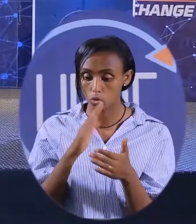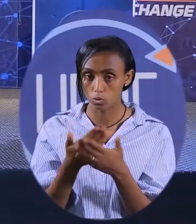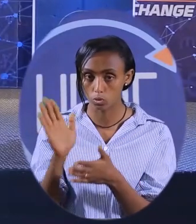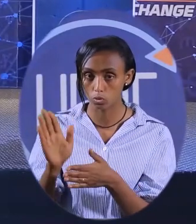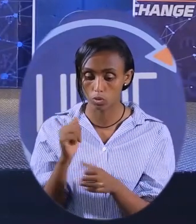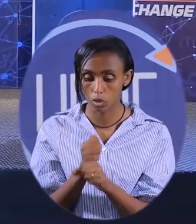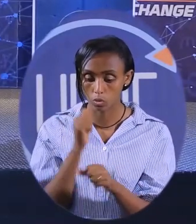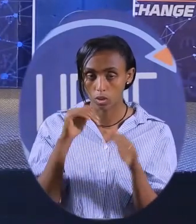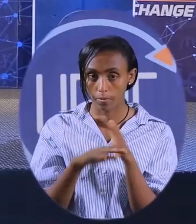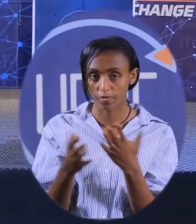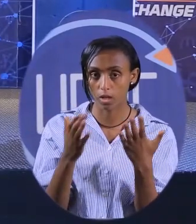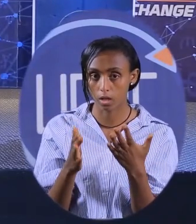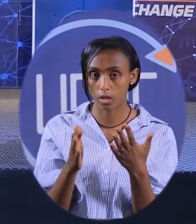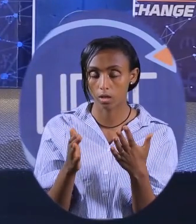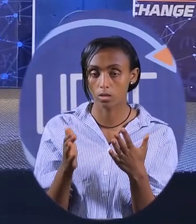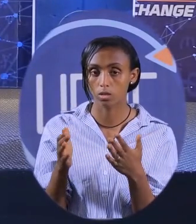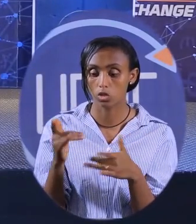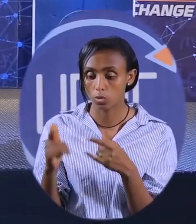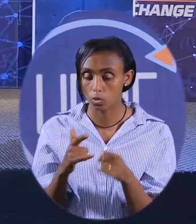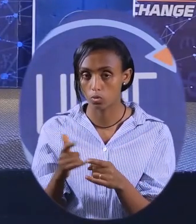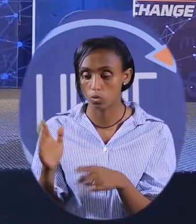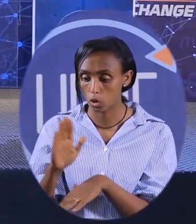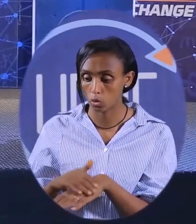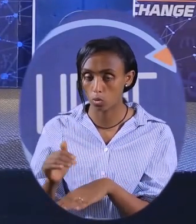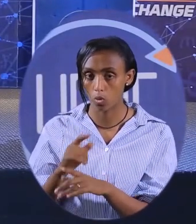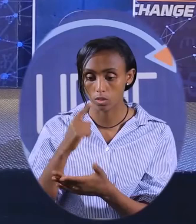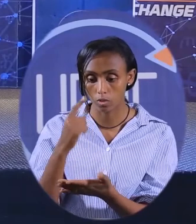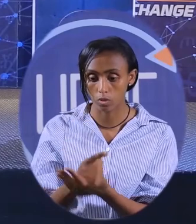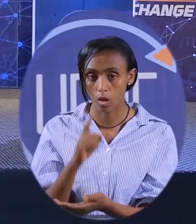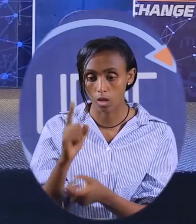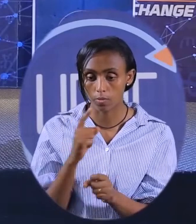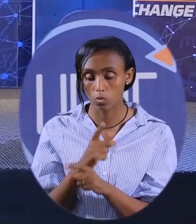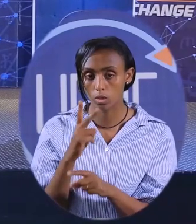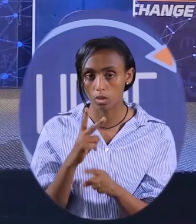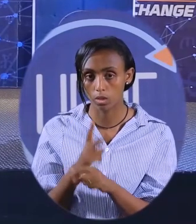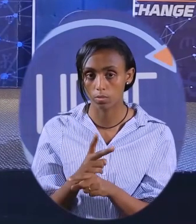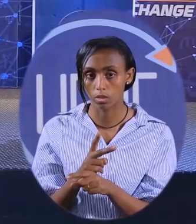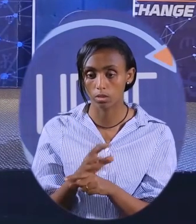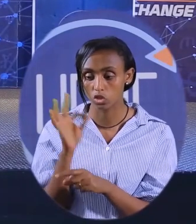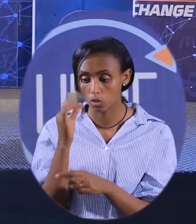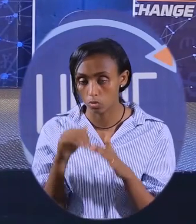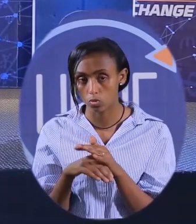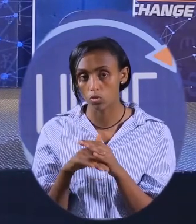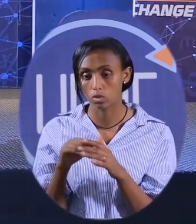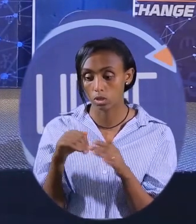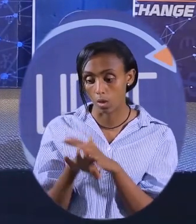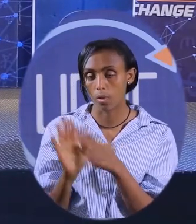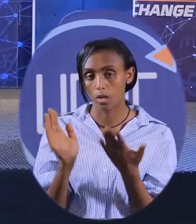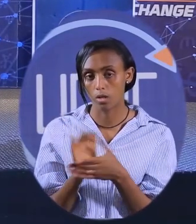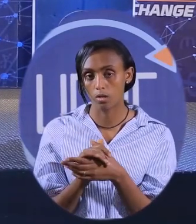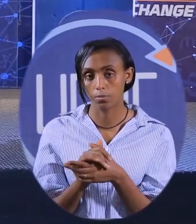ይፈልጋል። ዘመዶቹን ጠርቶ አስመርቆ ምን ብሎ አመት ሁለት አመት ስራ የለም። ከዛ ልጁ ጫት ውስጥ ምናምን ሱስ ውስጥ ነው ያሉት